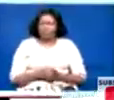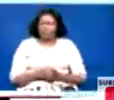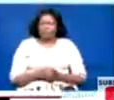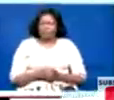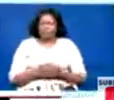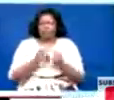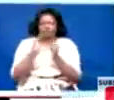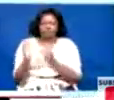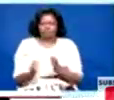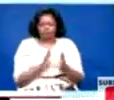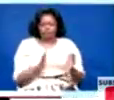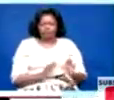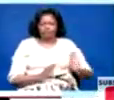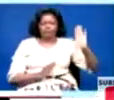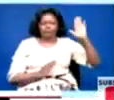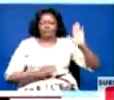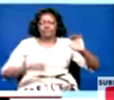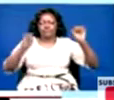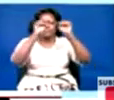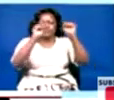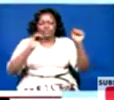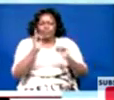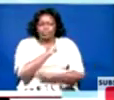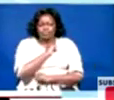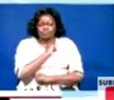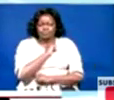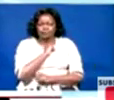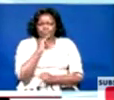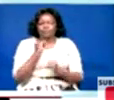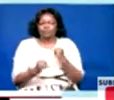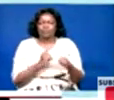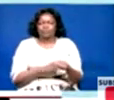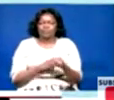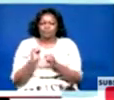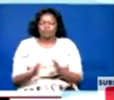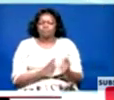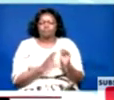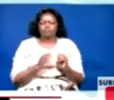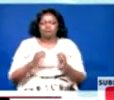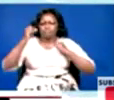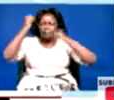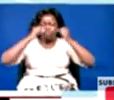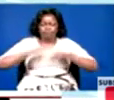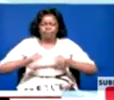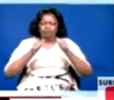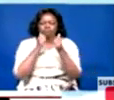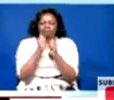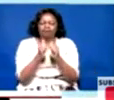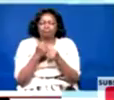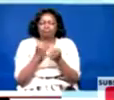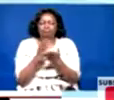maandalizi ya shughuli ya kumwapisha rais mteule yakiingia kipindi cha lala salama. Wanajeshi wakiimarisha mazoezi ili kuhakikisha